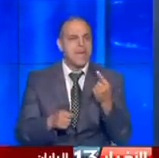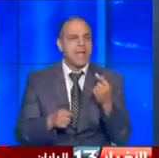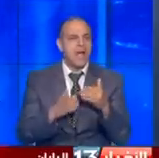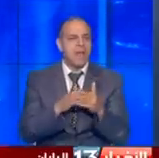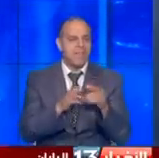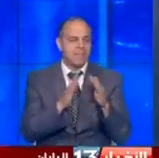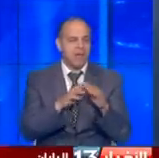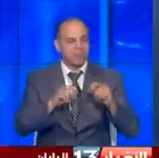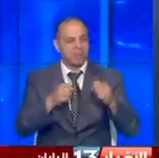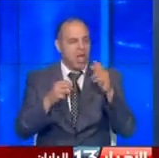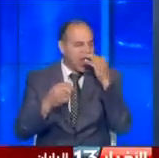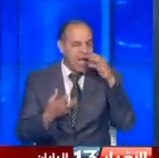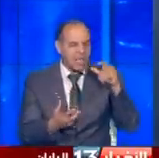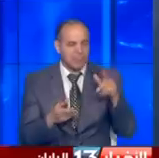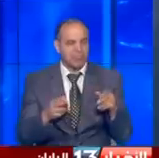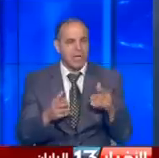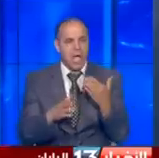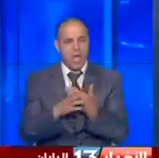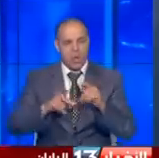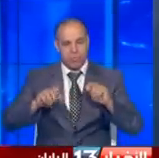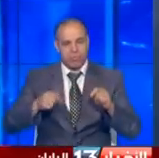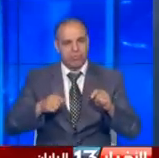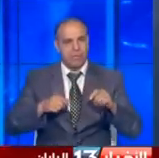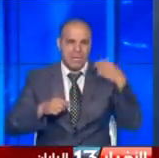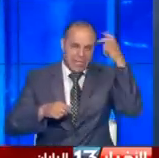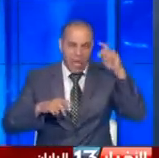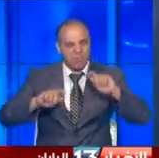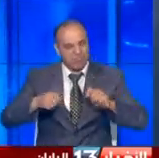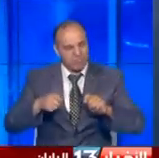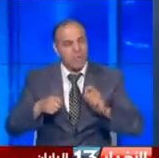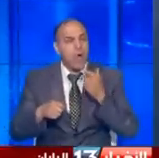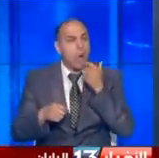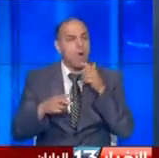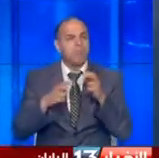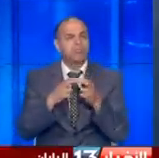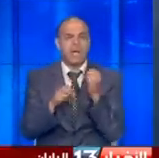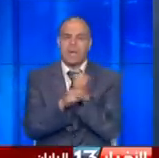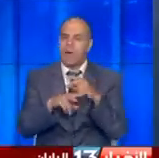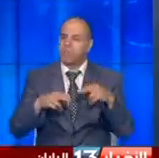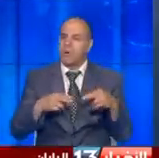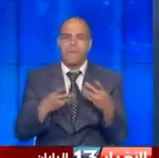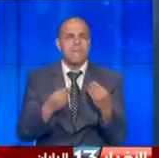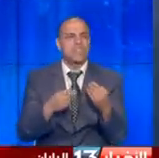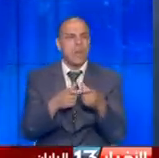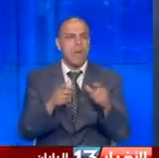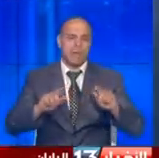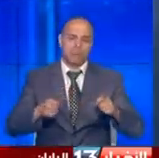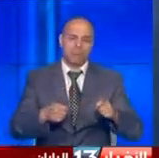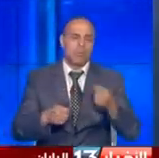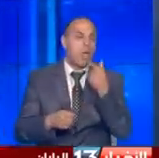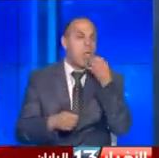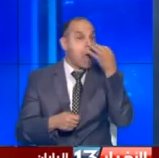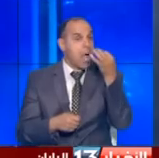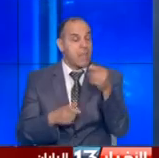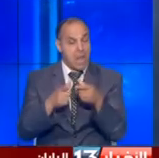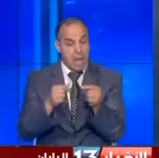100,000 منزل وإغلاق بعض المدارس وتعليق حركة السكك الحديدية وإيقاف العمل عدد من المصانع. ويشار إلى